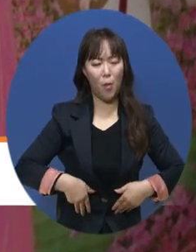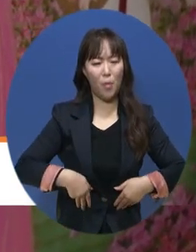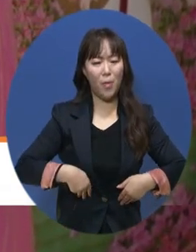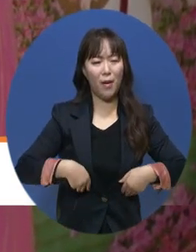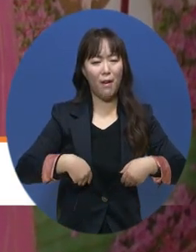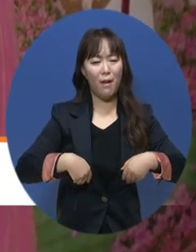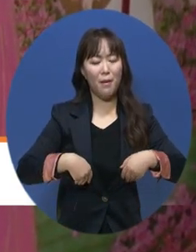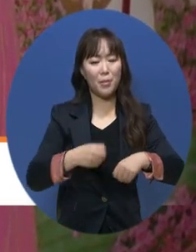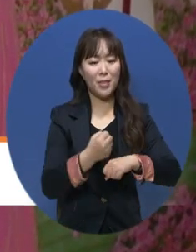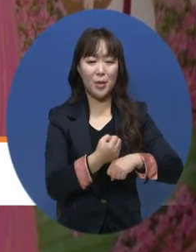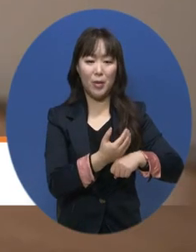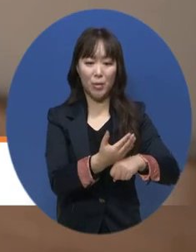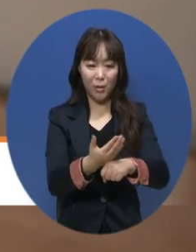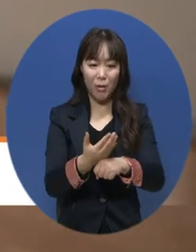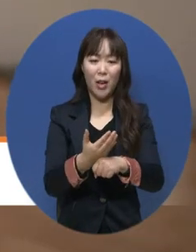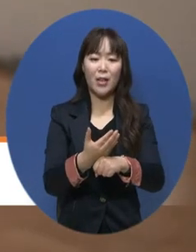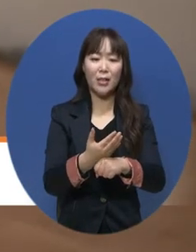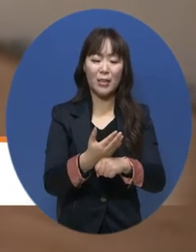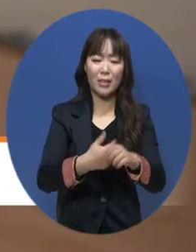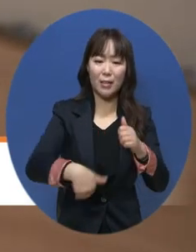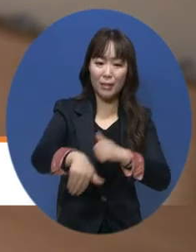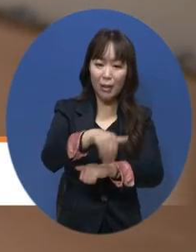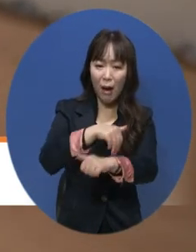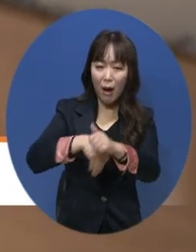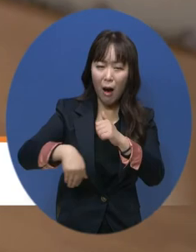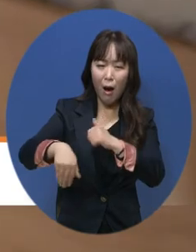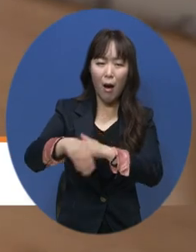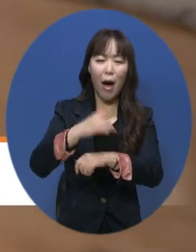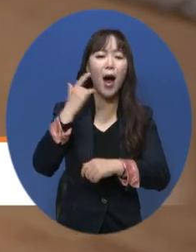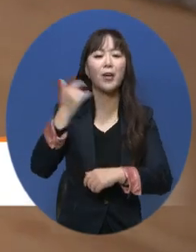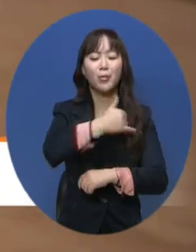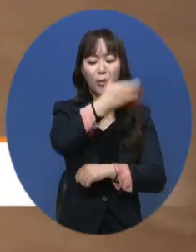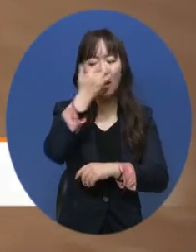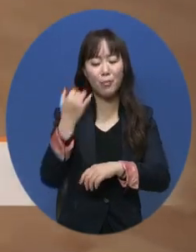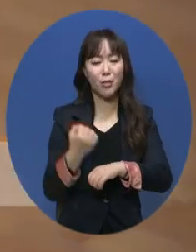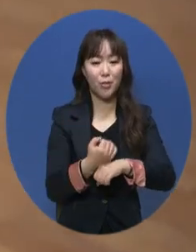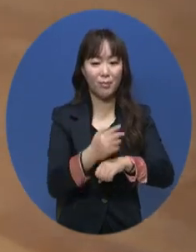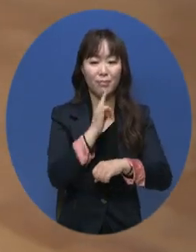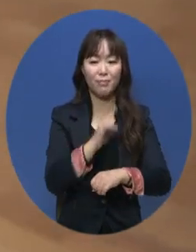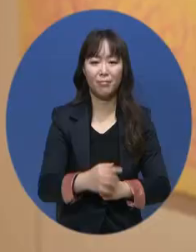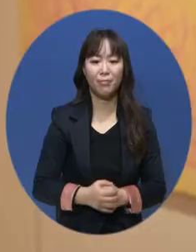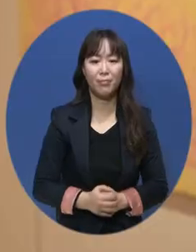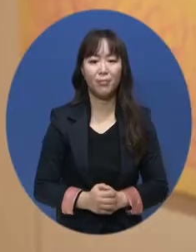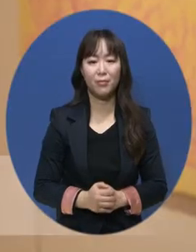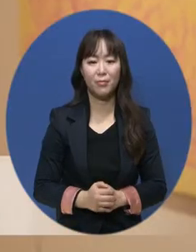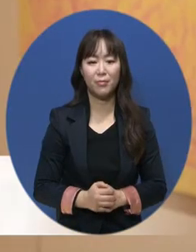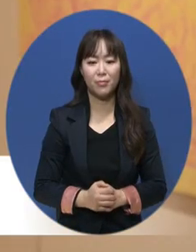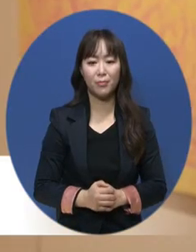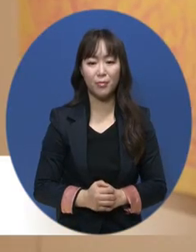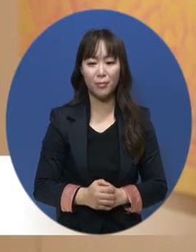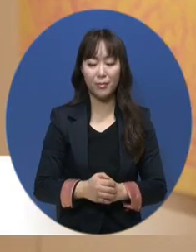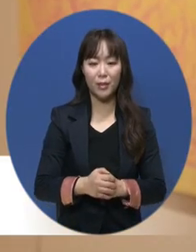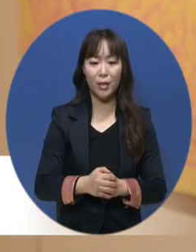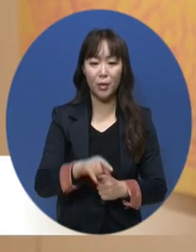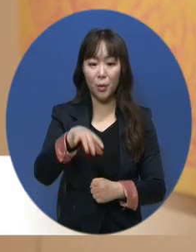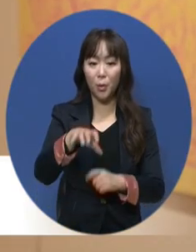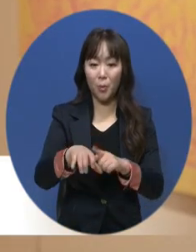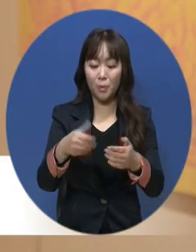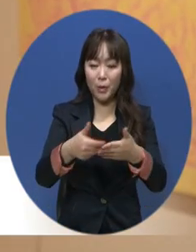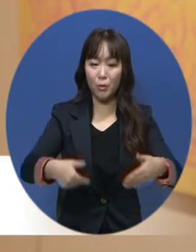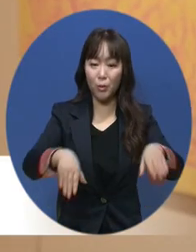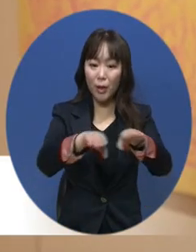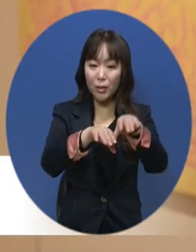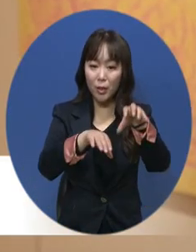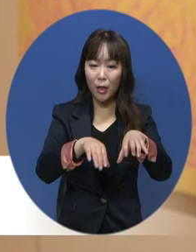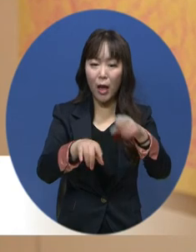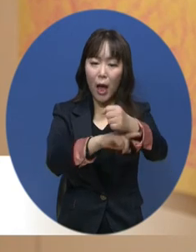관광객들로 하여금 시대와 장르를 넘나드는 아름다움을 선사해준다고 합니다. 남원시립 김병종